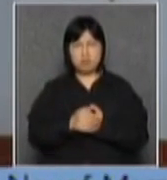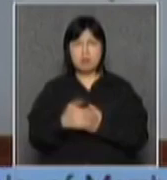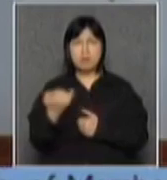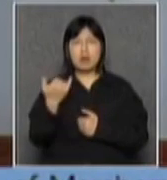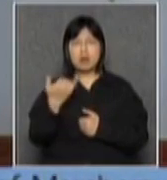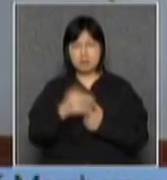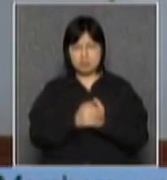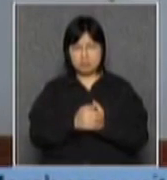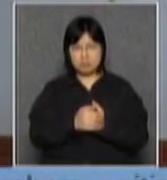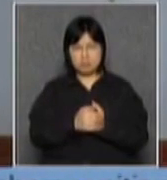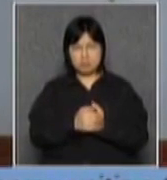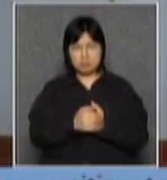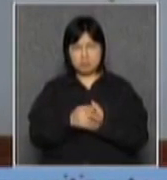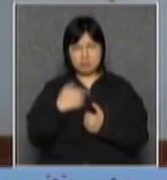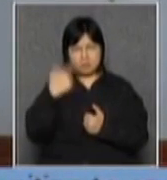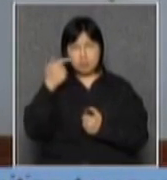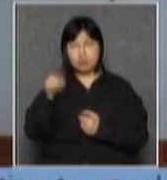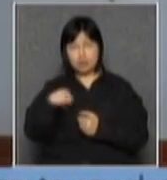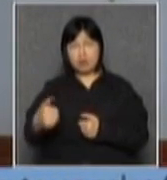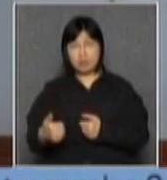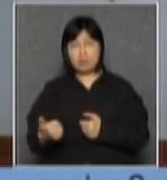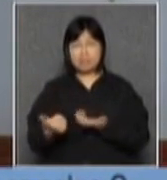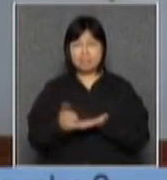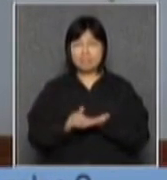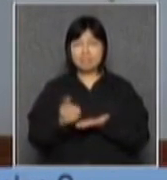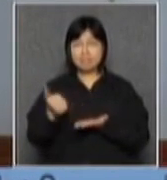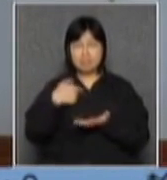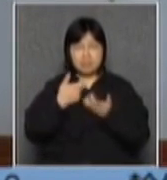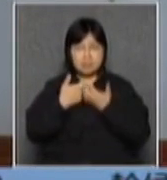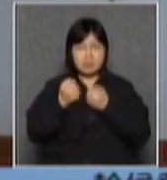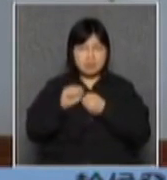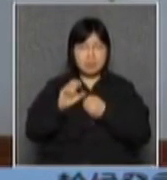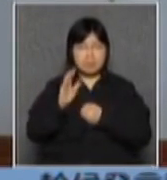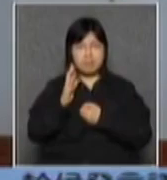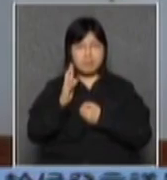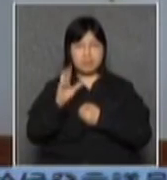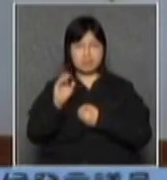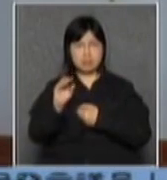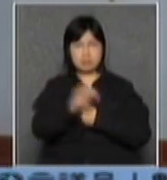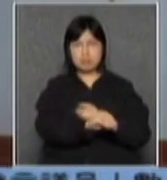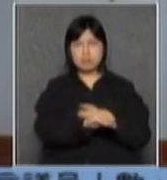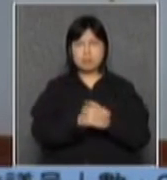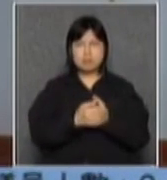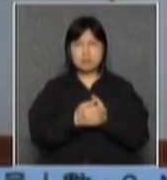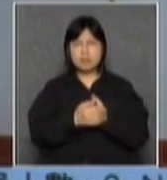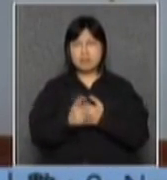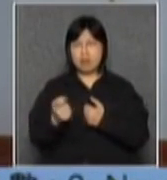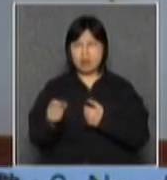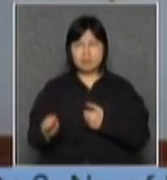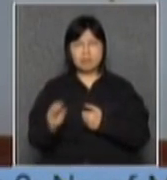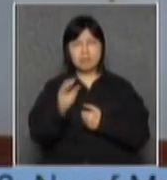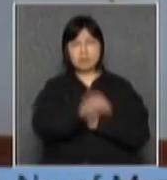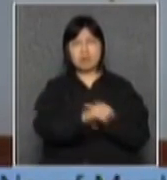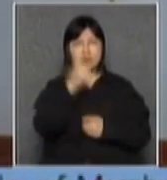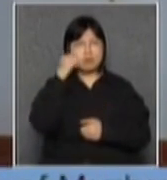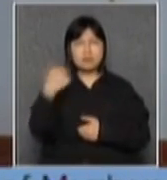所以其實我就希望佢錯啊！我希望佢錯估多五百億，跟住裝嗰五百億咧，就即刻俾嗰老人家就